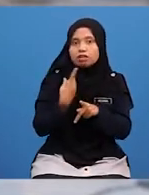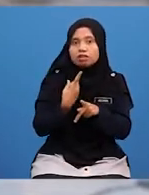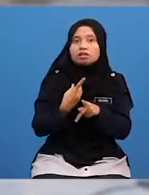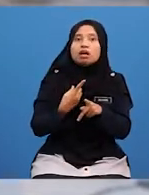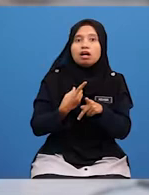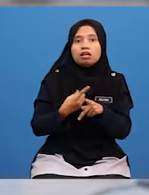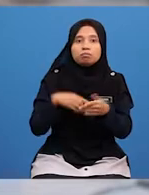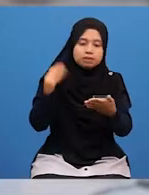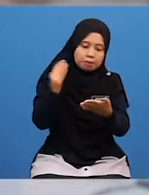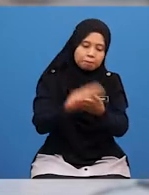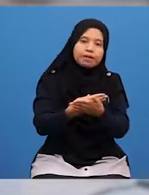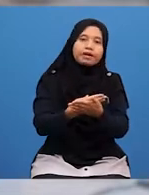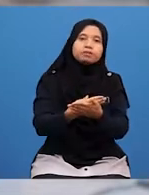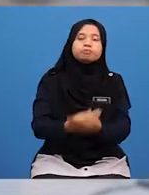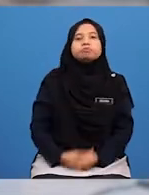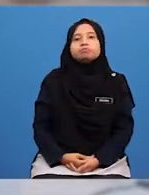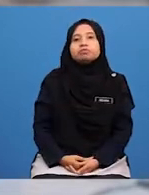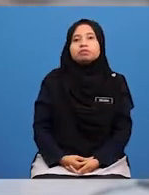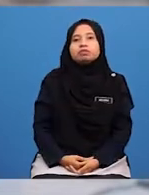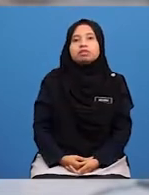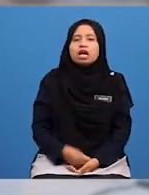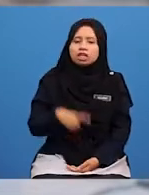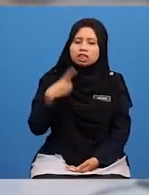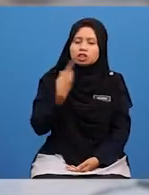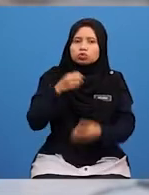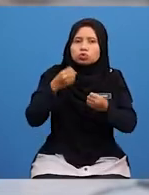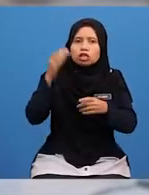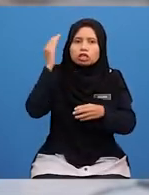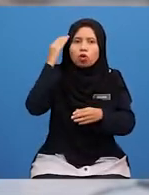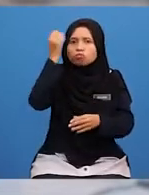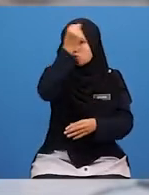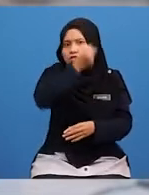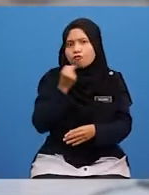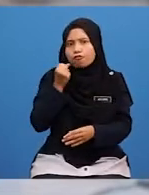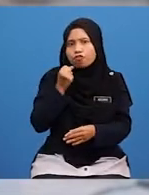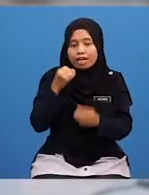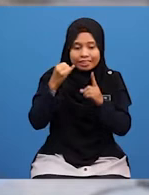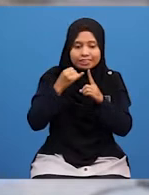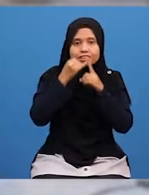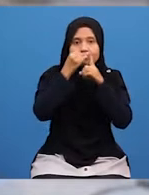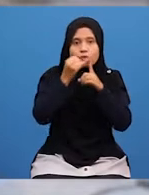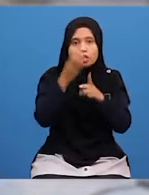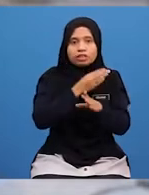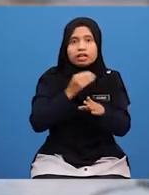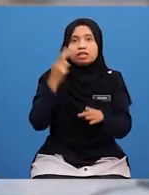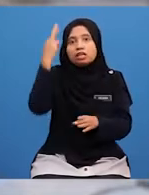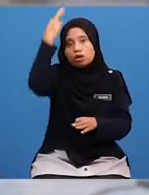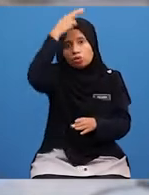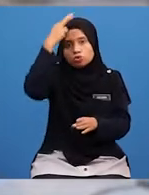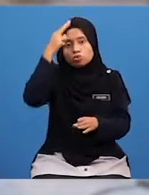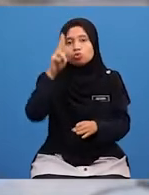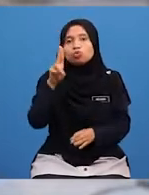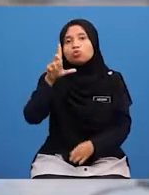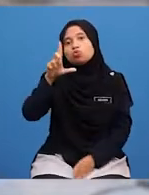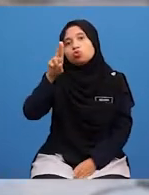ketika berdakwah. Murid-murid, kita telah mengetahui tentang sifat, keistimewaan dan Rasul Ulul